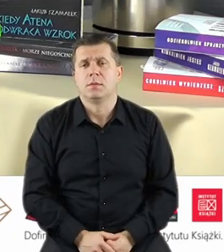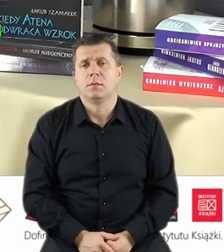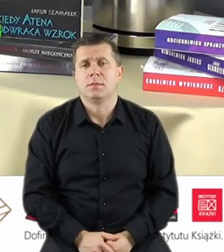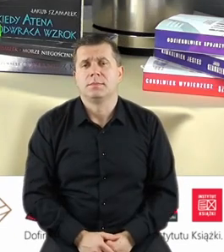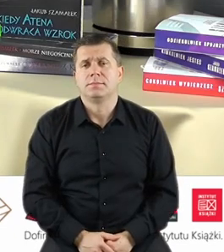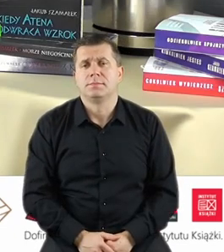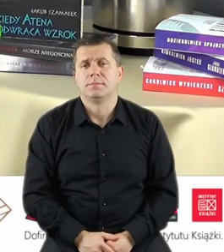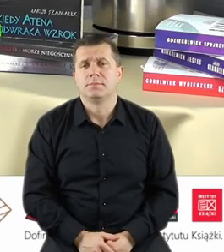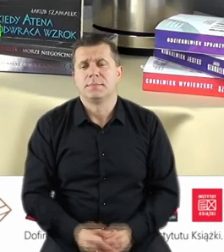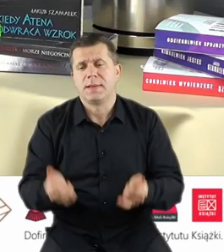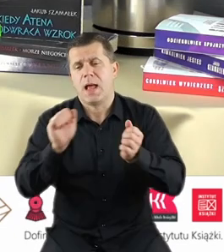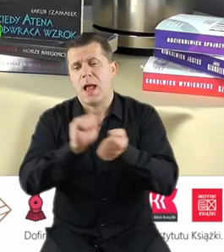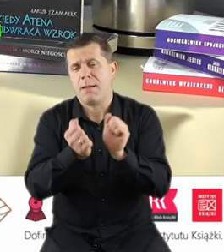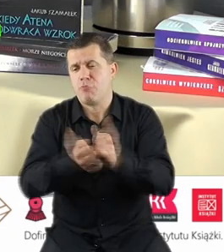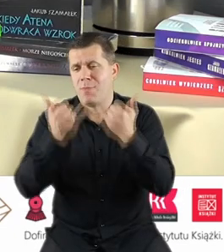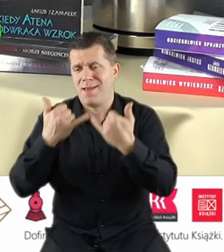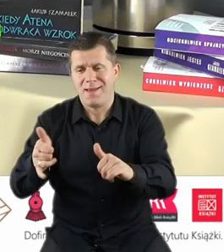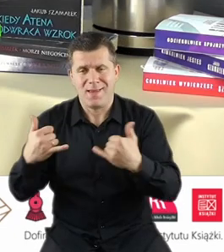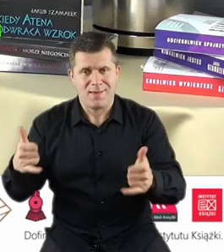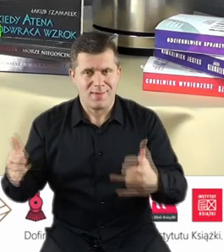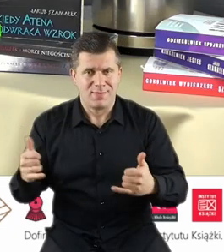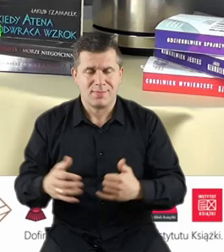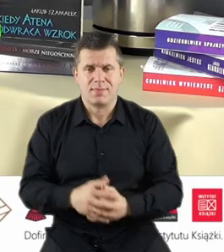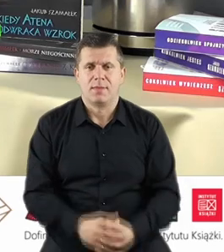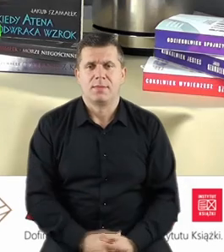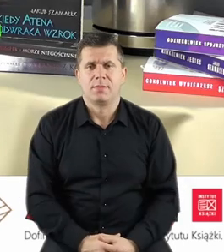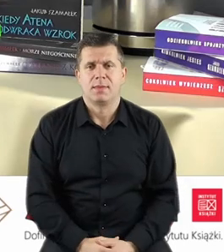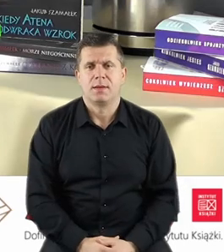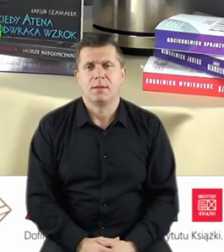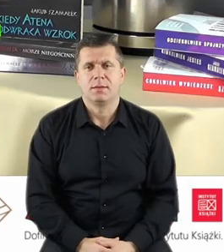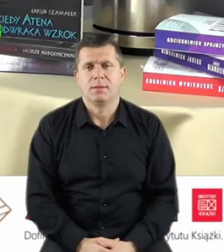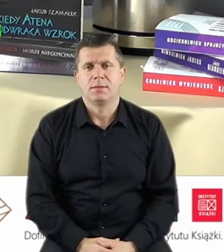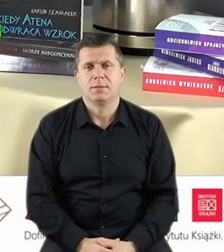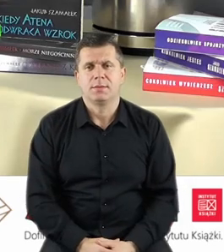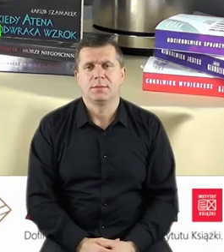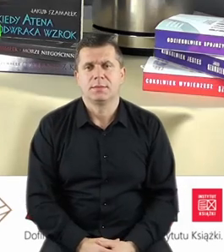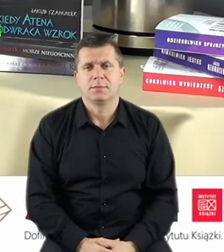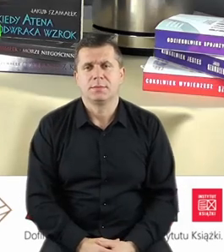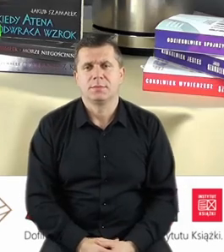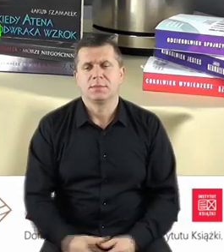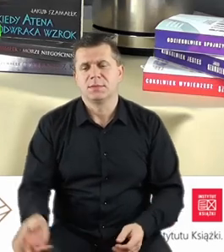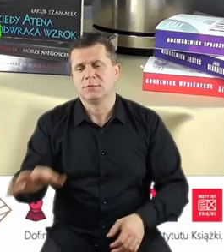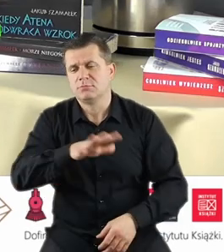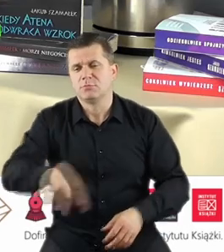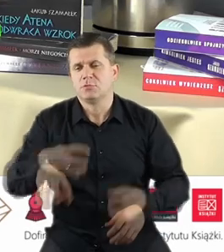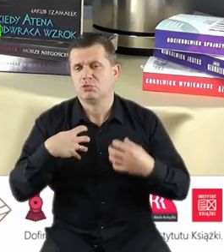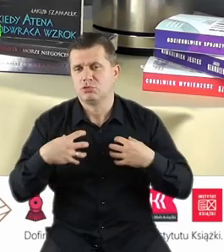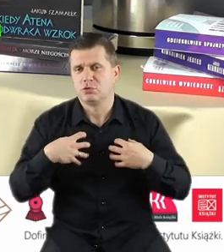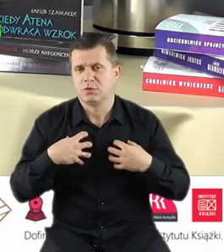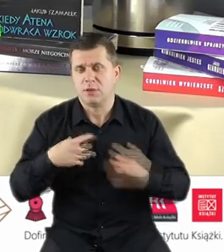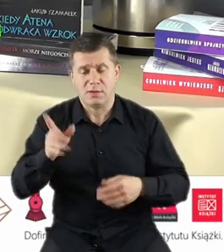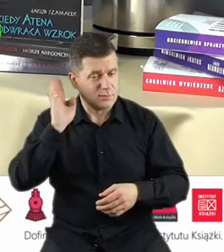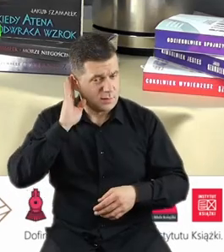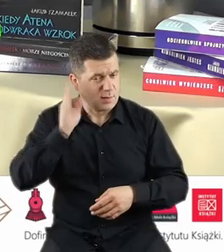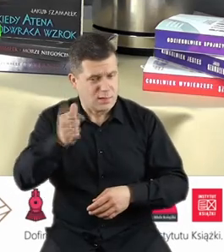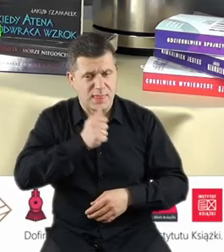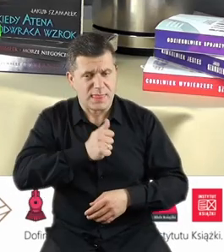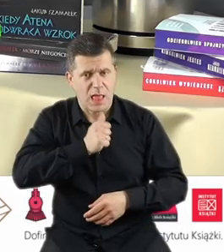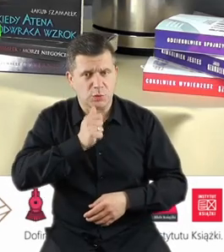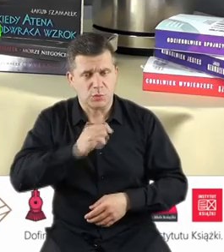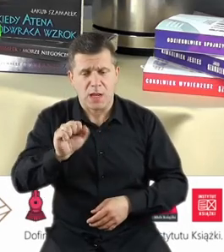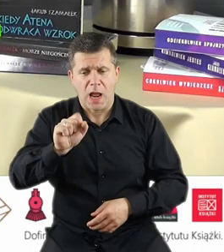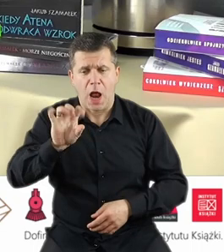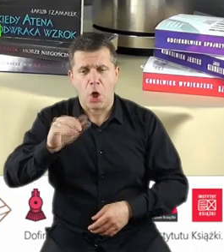w innych jakby takich aspektach naszego życia. I też znowuż w Stanach się testuje algorytmy,